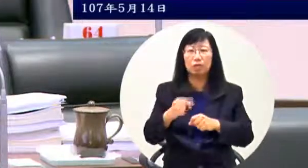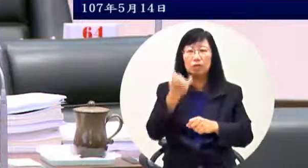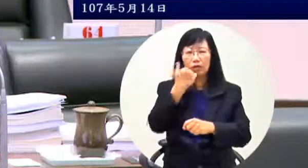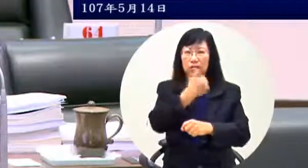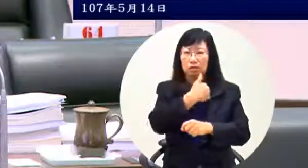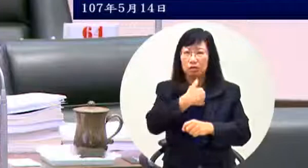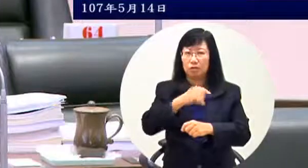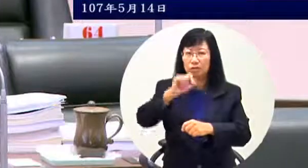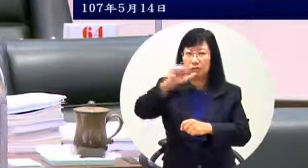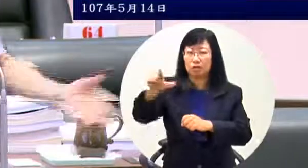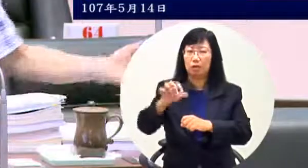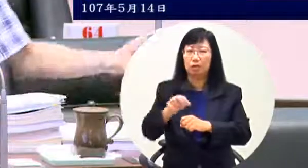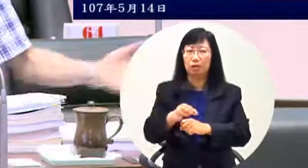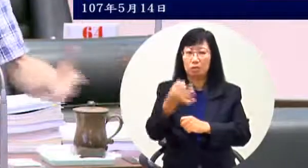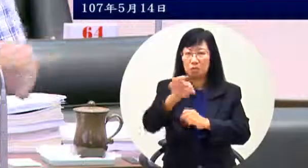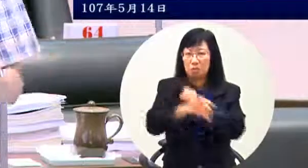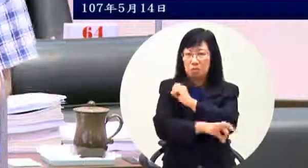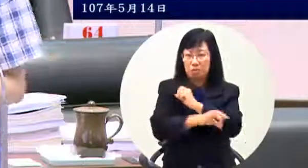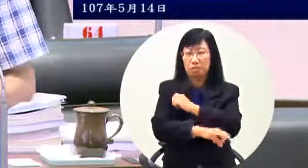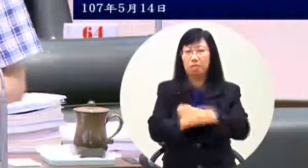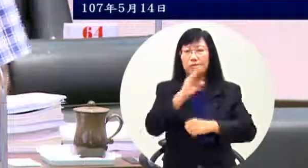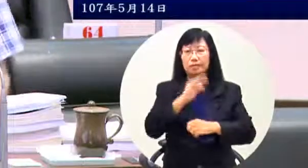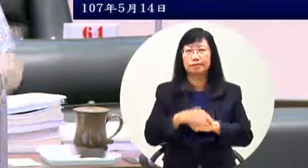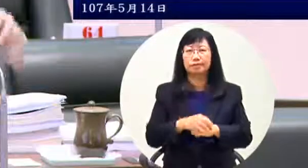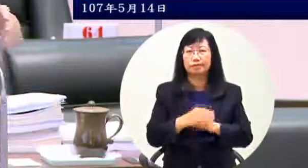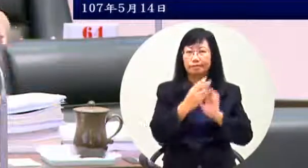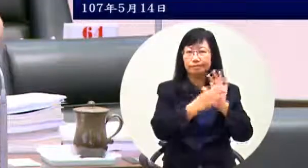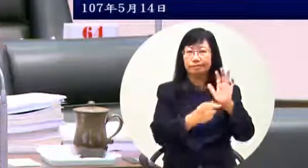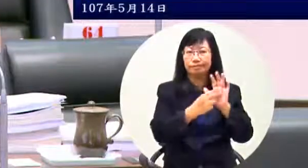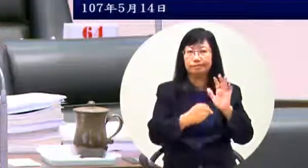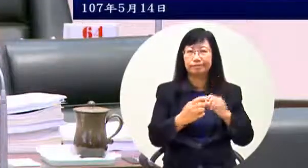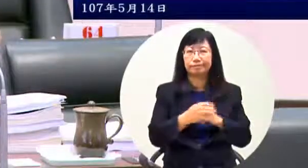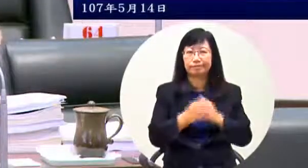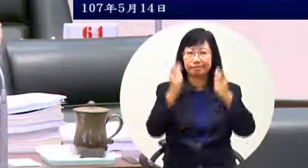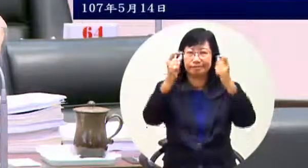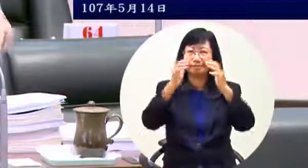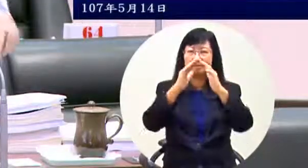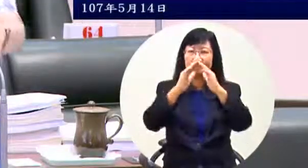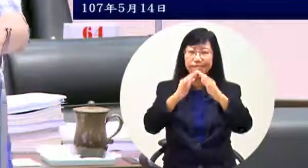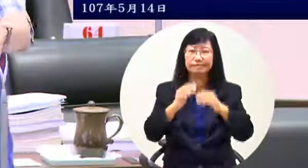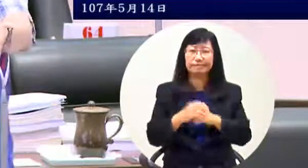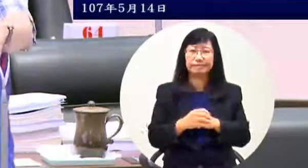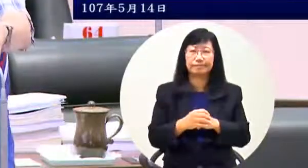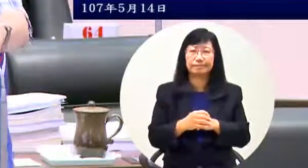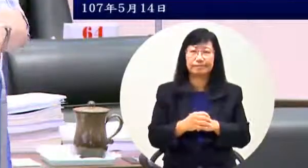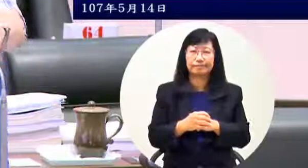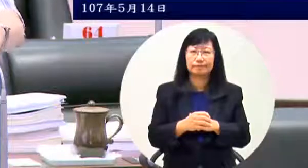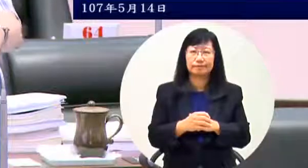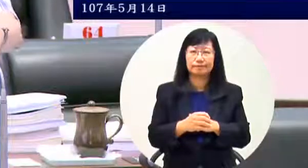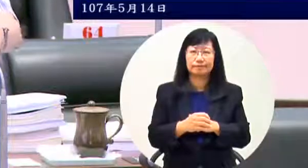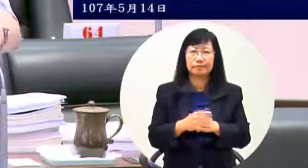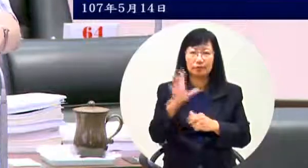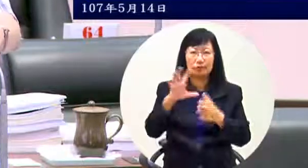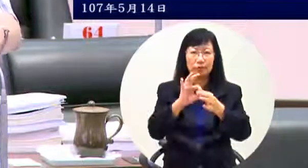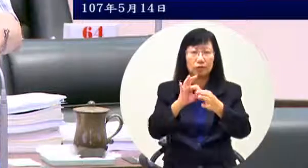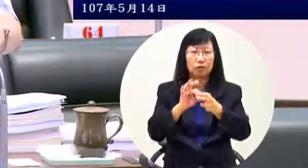哈，我们高雄市好不容易我们争取铁路地下化，上少嘛20-30栋